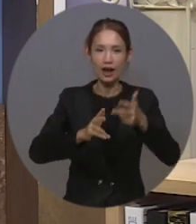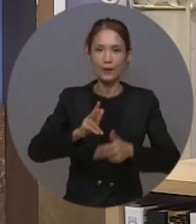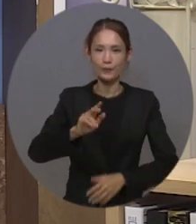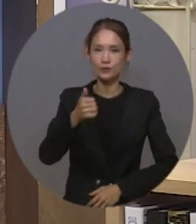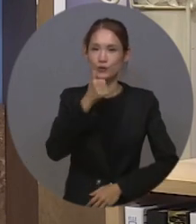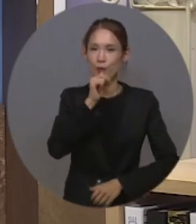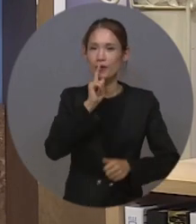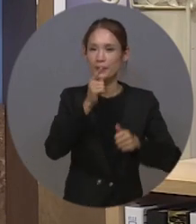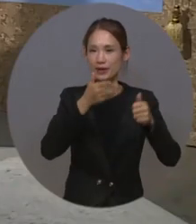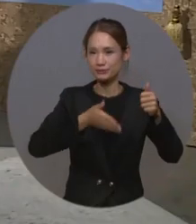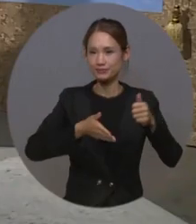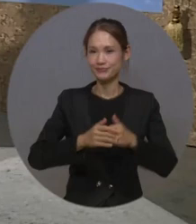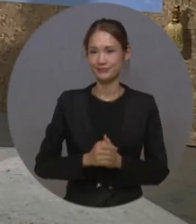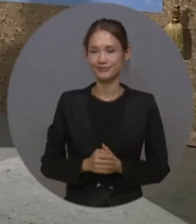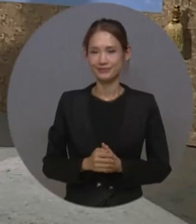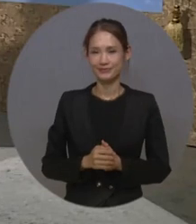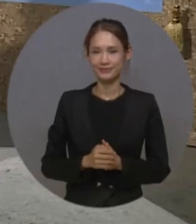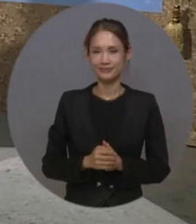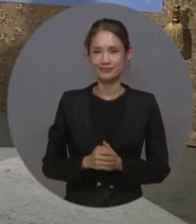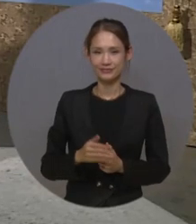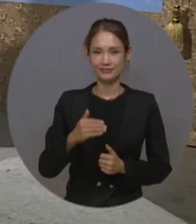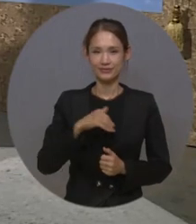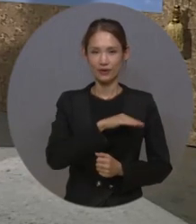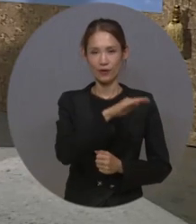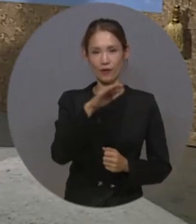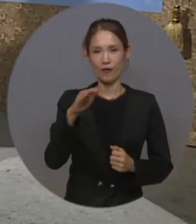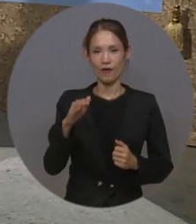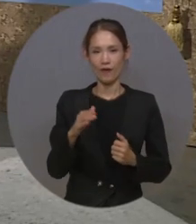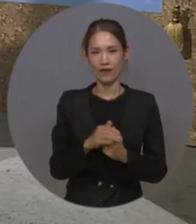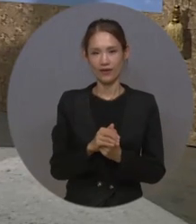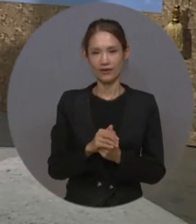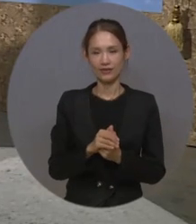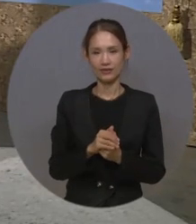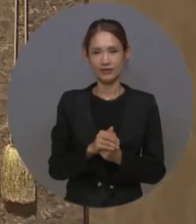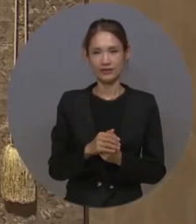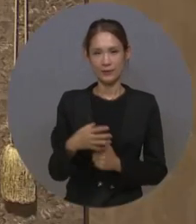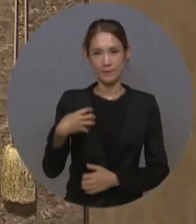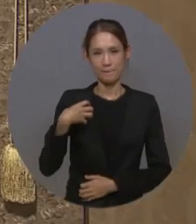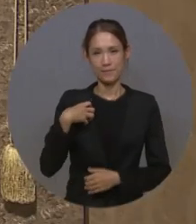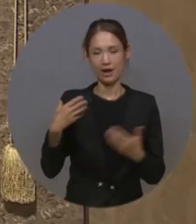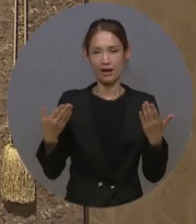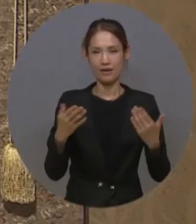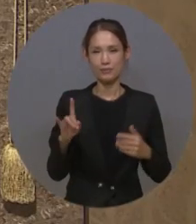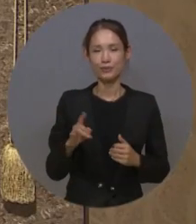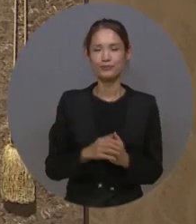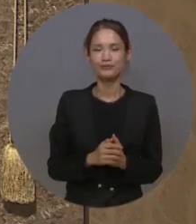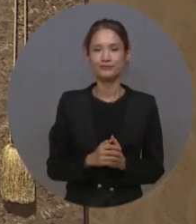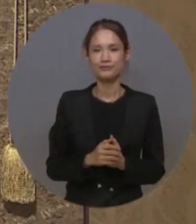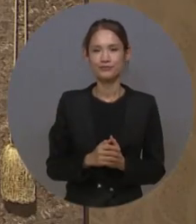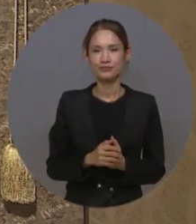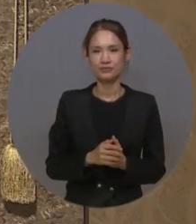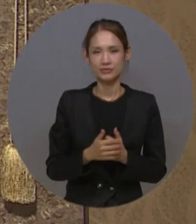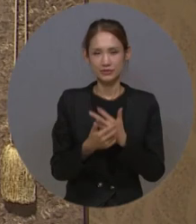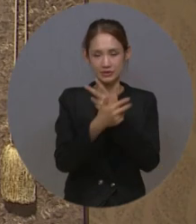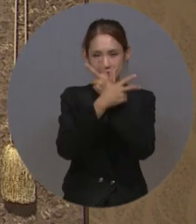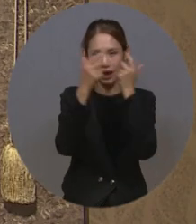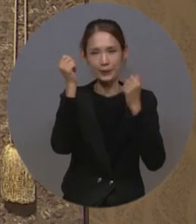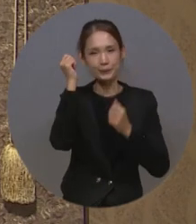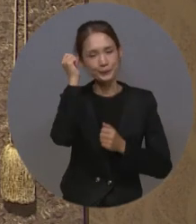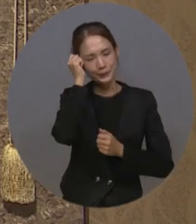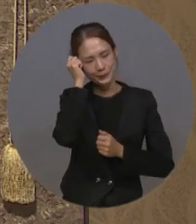말씀 부탁드립니다. 네. 저희가 이제 하는 게 잠을 잘 잘